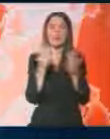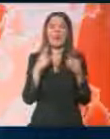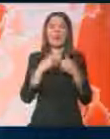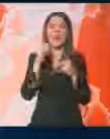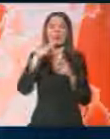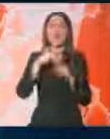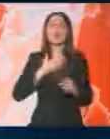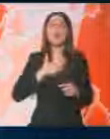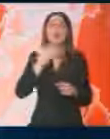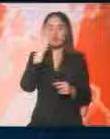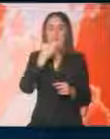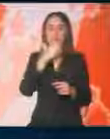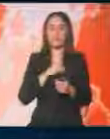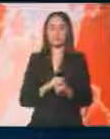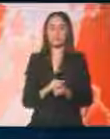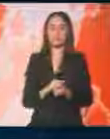kontejnera za svoju školu.